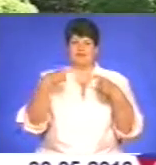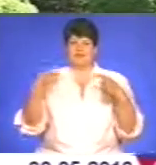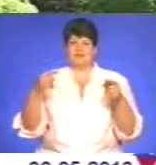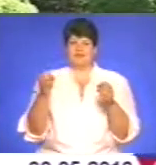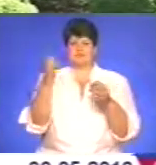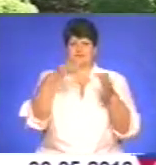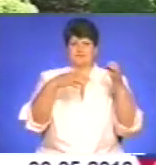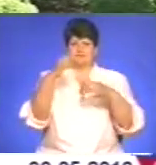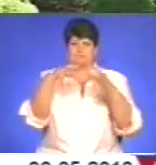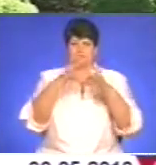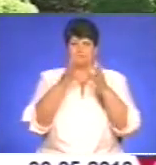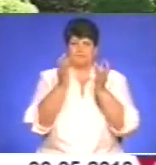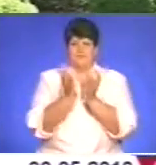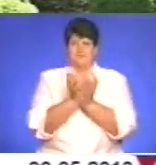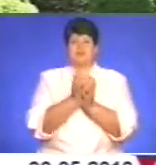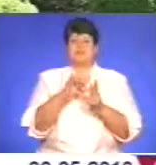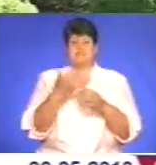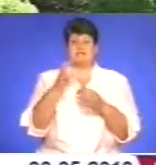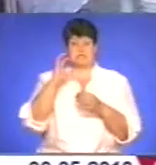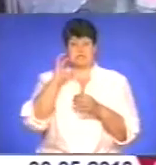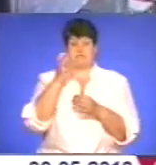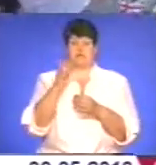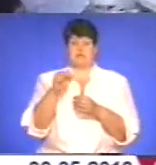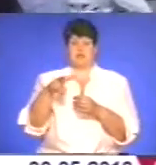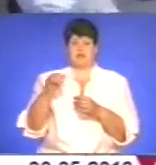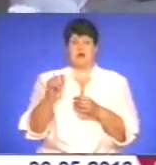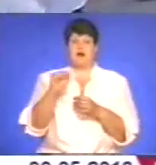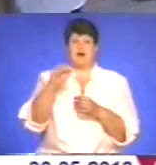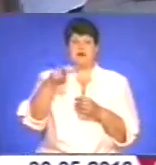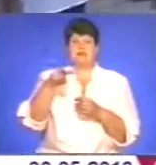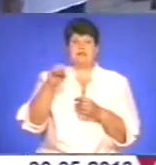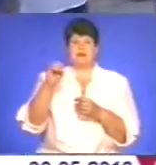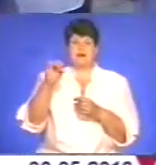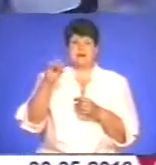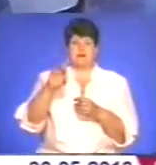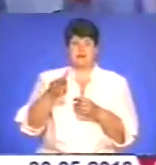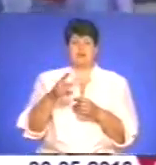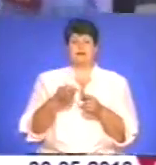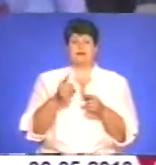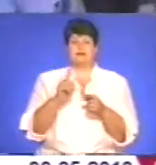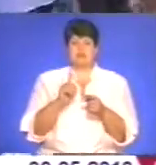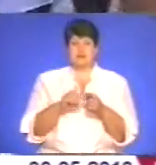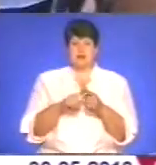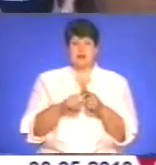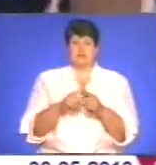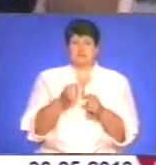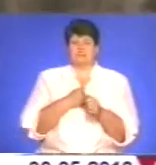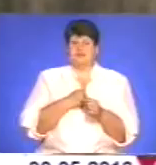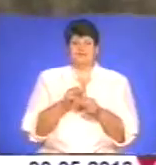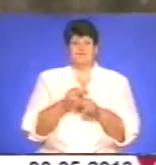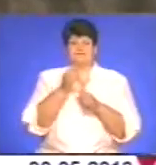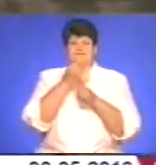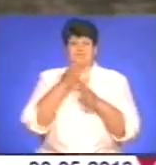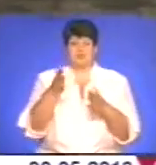вже є дуже серйозним, сильним алергеном. Алергія на тополинний пух, як і інші різновиди алергії, на жаль, невиліковна.